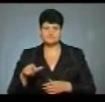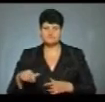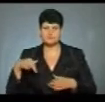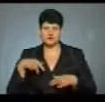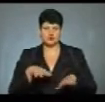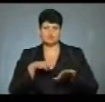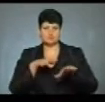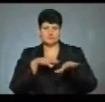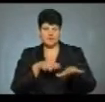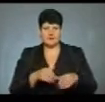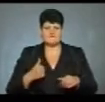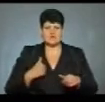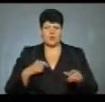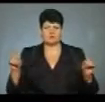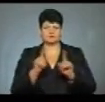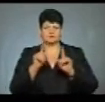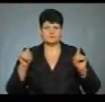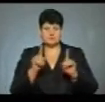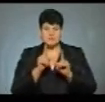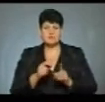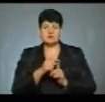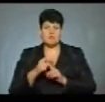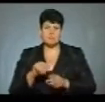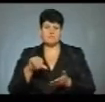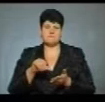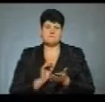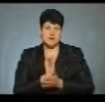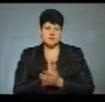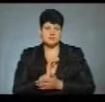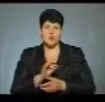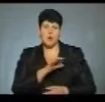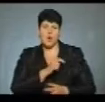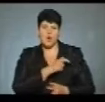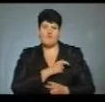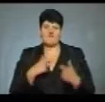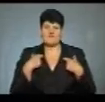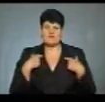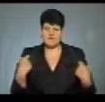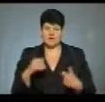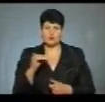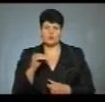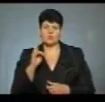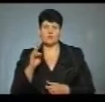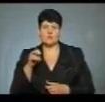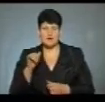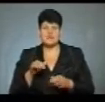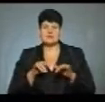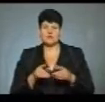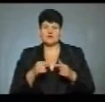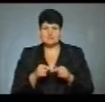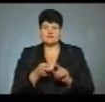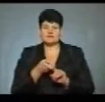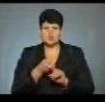під супровід військового оркестру. За словами пресофіцера 44-ї окремої артбригади Юрія Кульпи, захід організували з нагоди